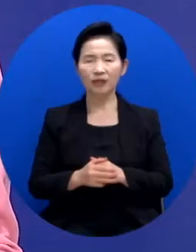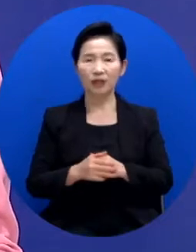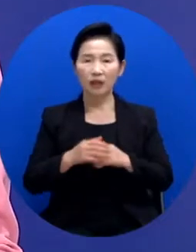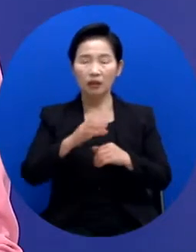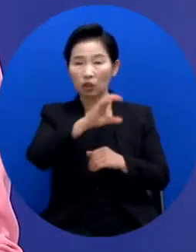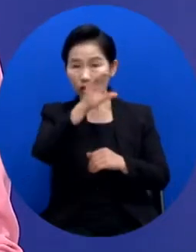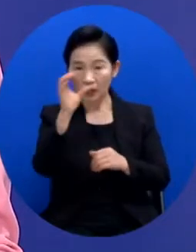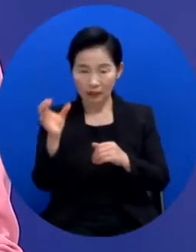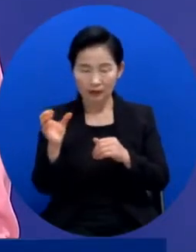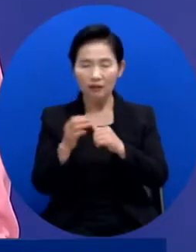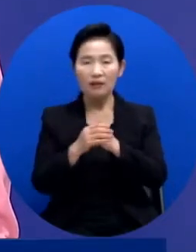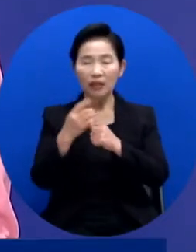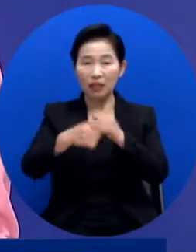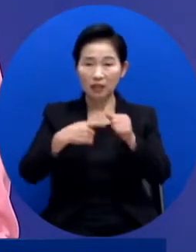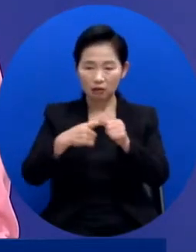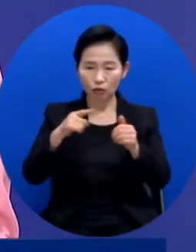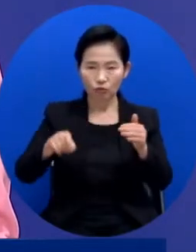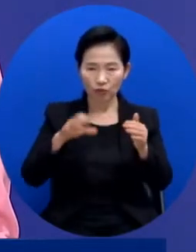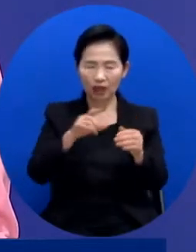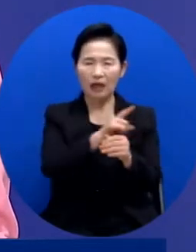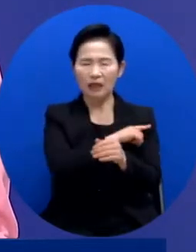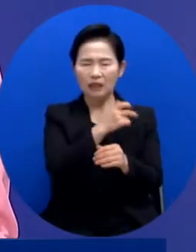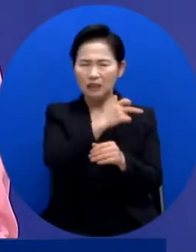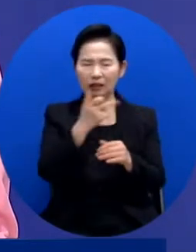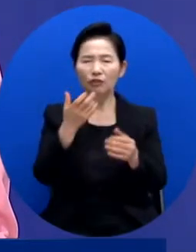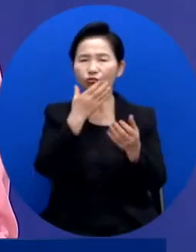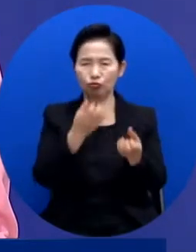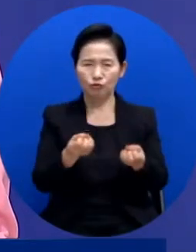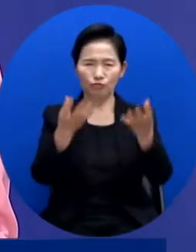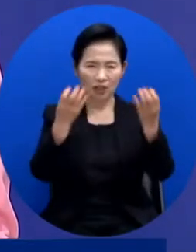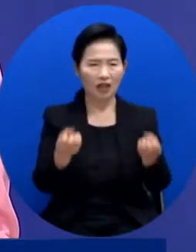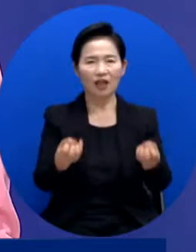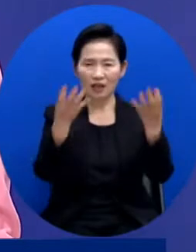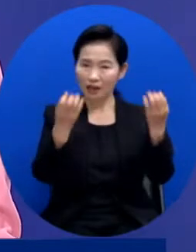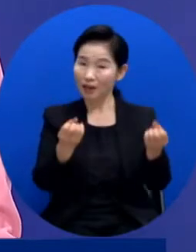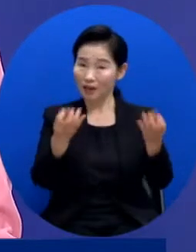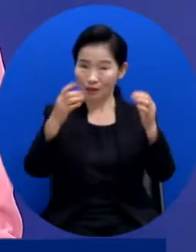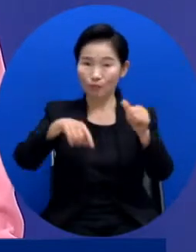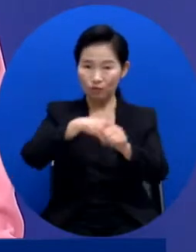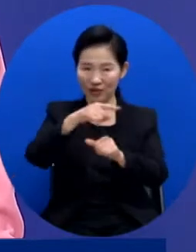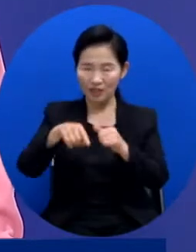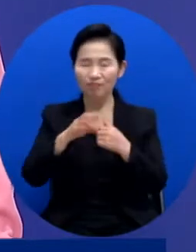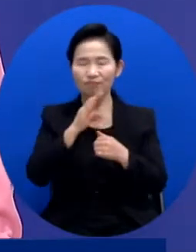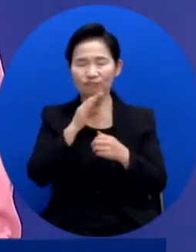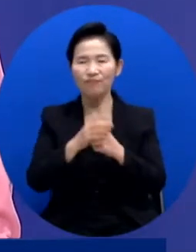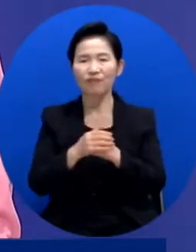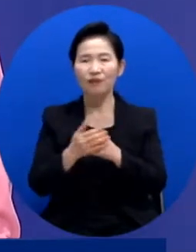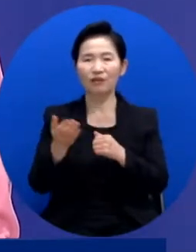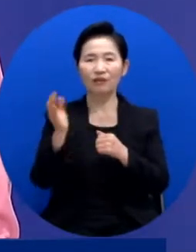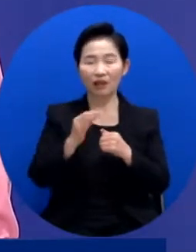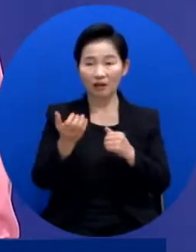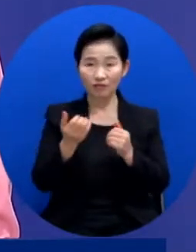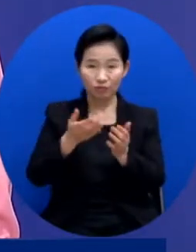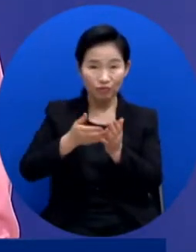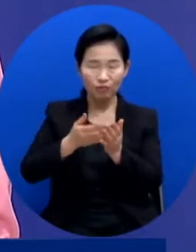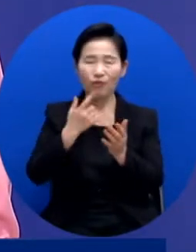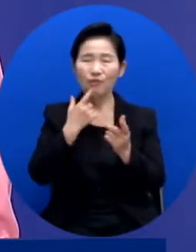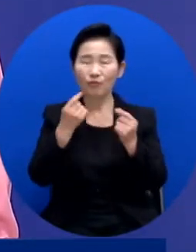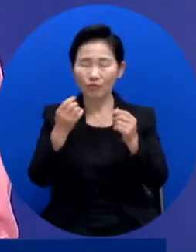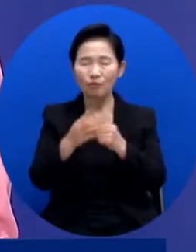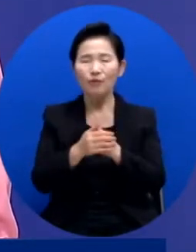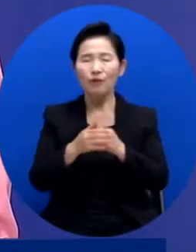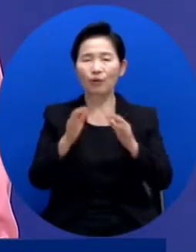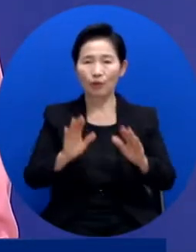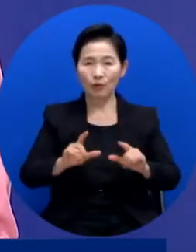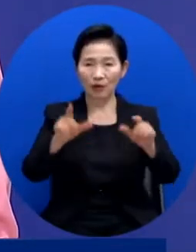성탄절은 1년 가운데 가장 축제 분위기가 가득한 날 중 하나입니다. 하지만 앞서 보셨듯이 올해는 코로나로